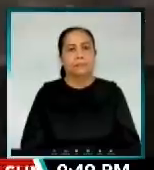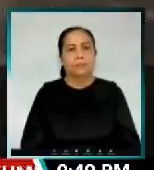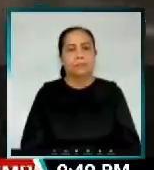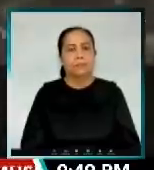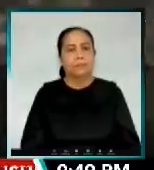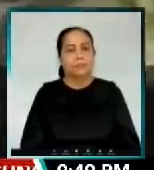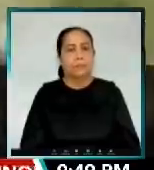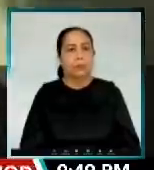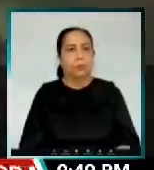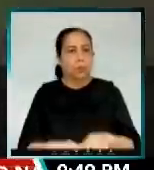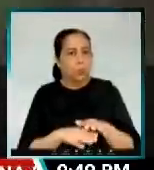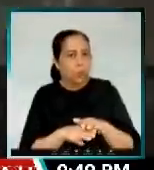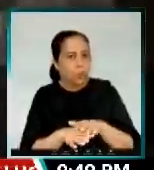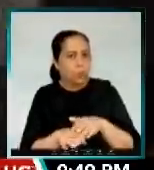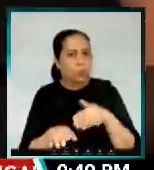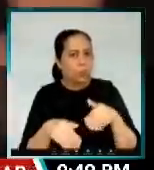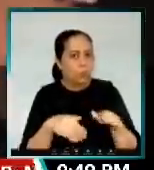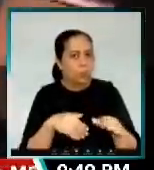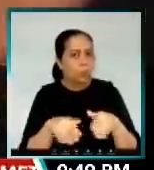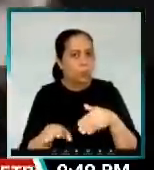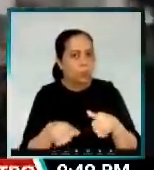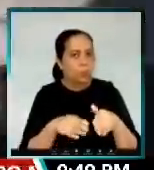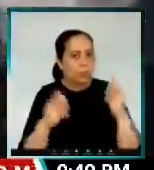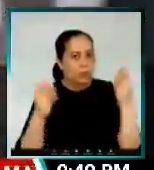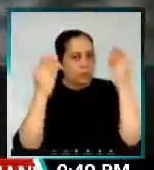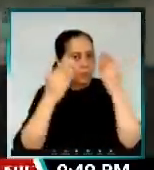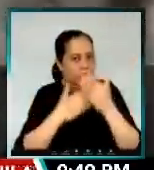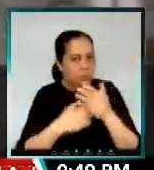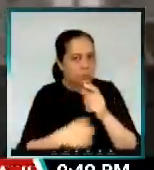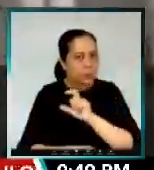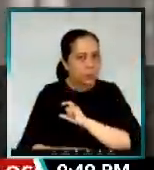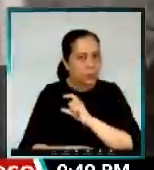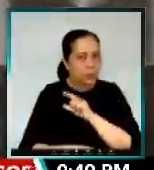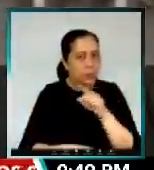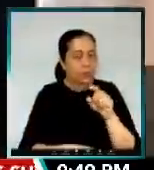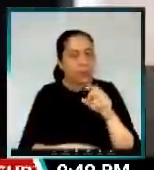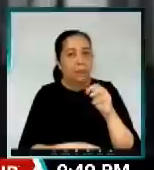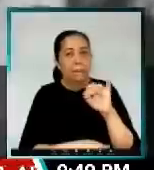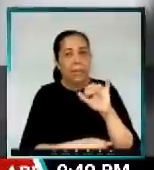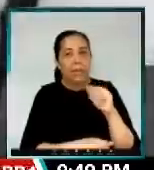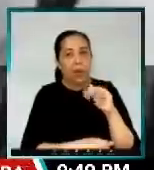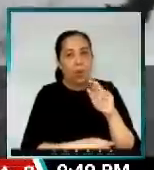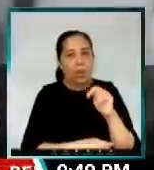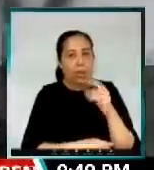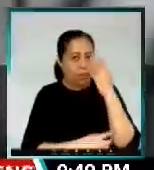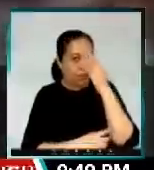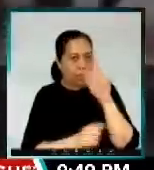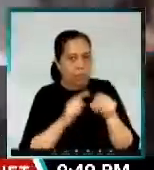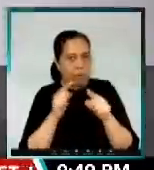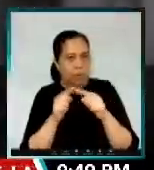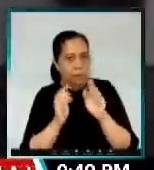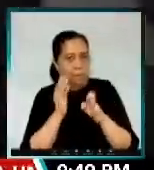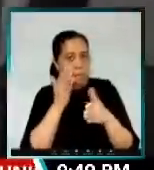Dahan-dahang naglakad sa gitna ng dilim ang mga operatibang ito sa May Kawayan, Bulacan nang makarating sa target na bahay.